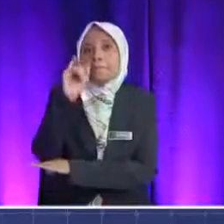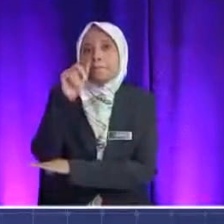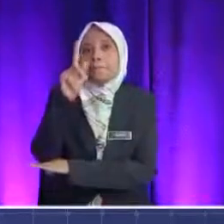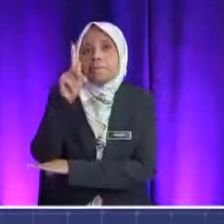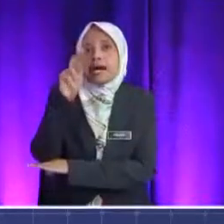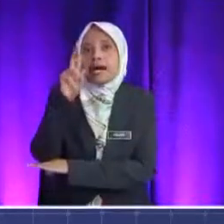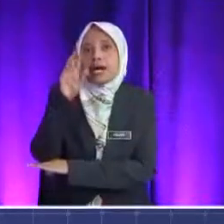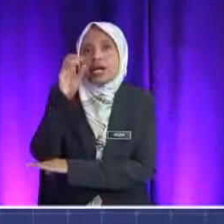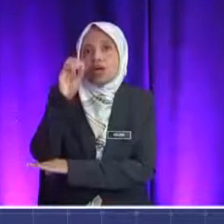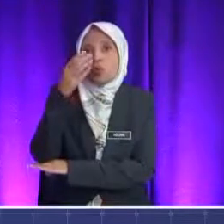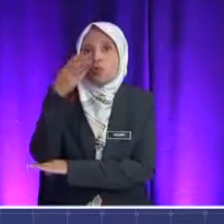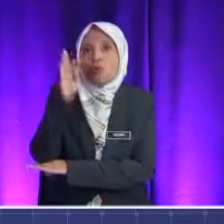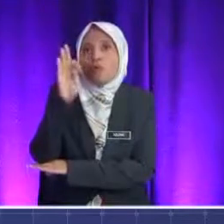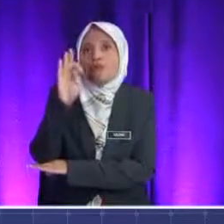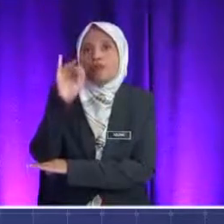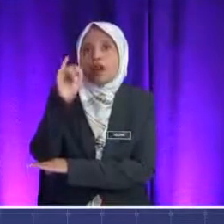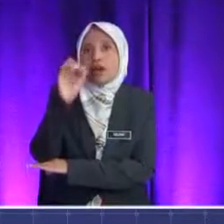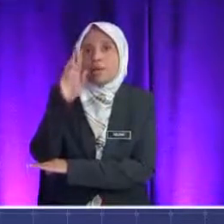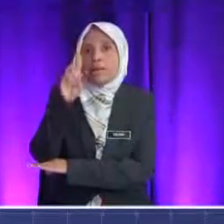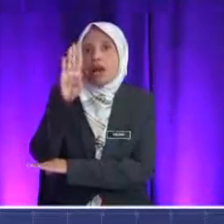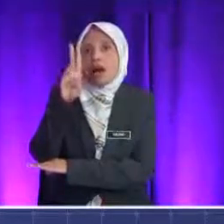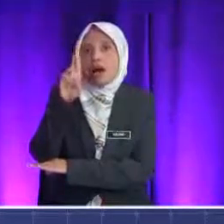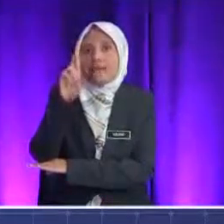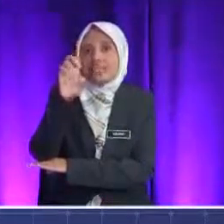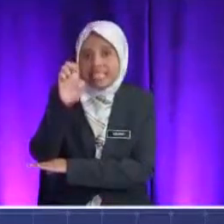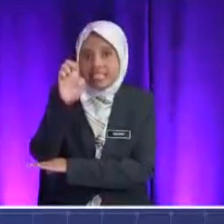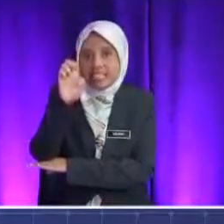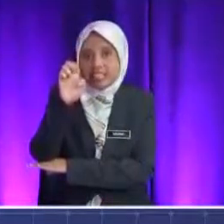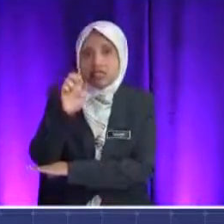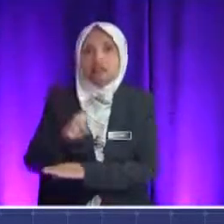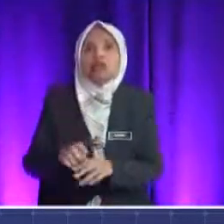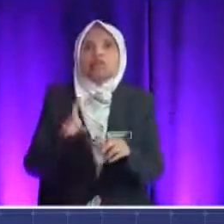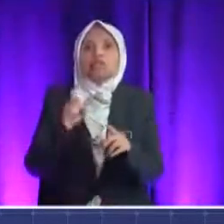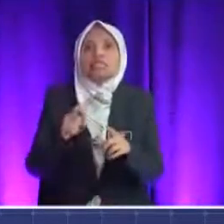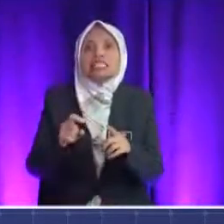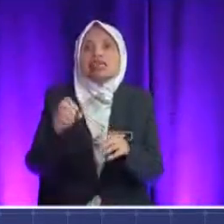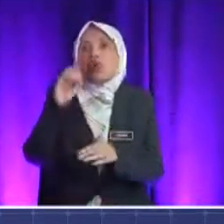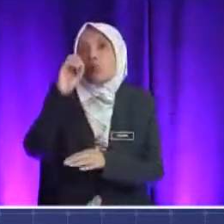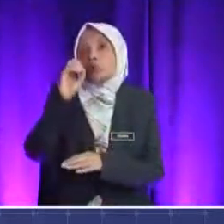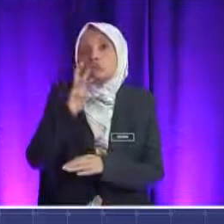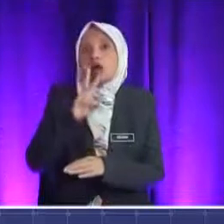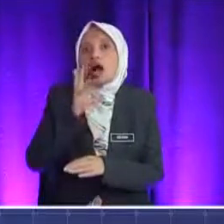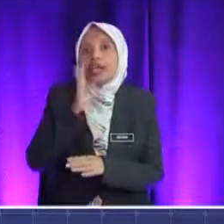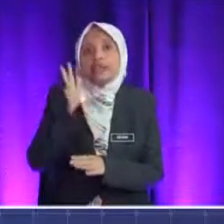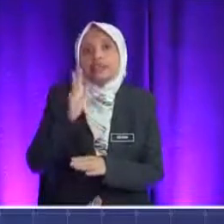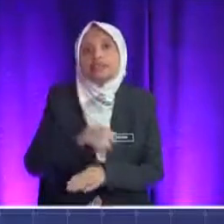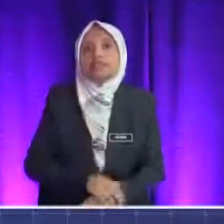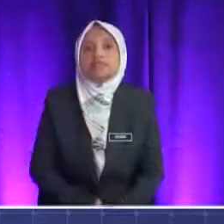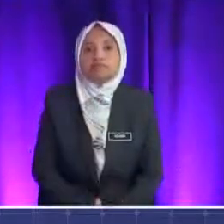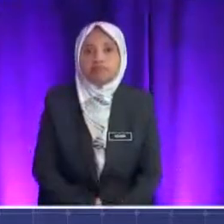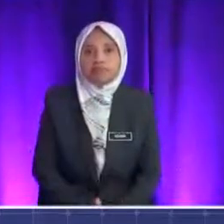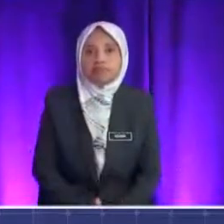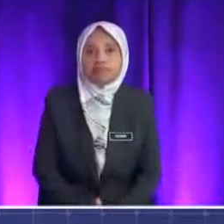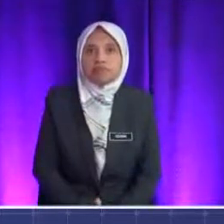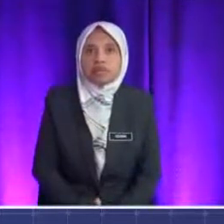Abung data soal celah tebing singkat cerita dia airnya meledak pada ginkgoaceae semoga Suci